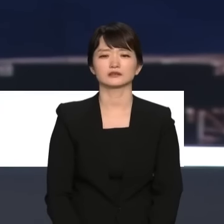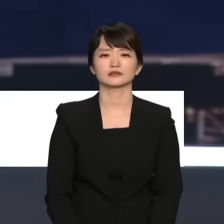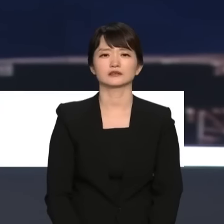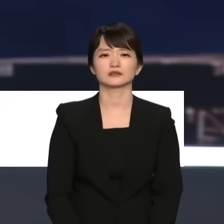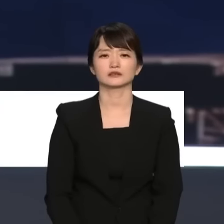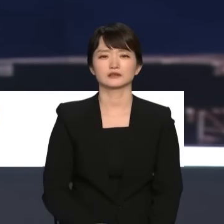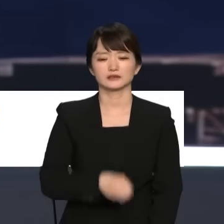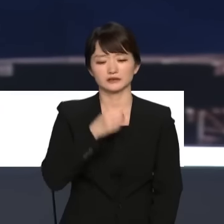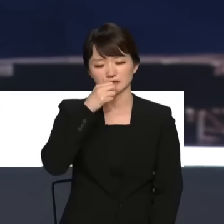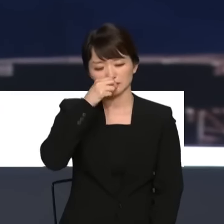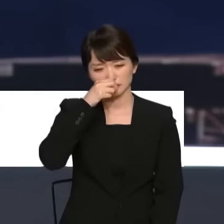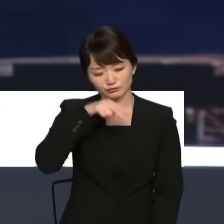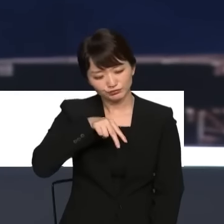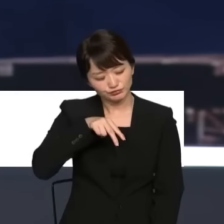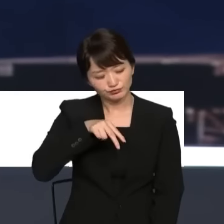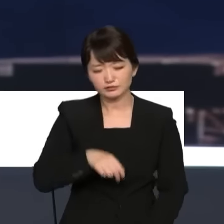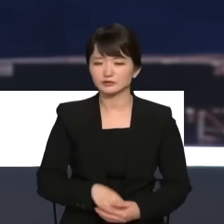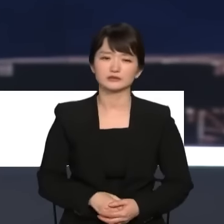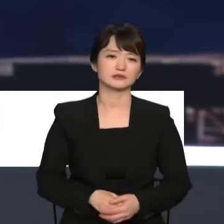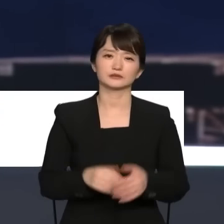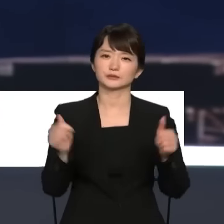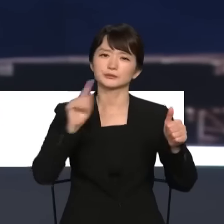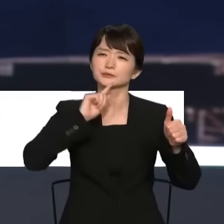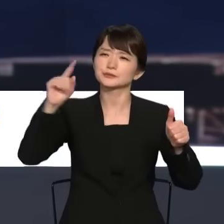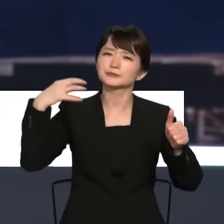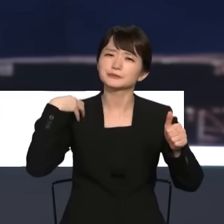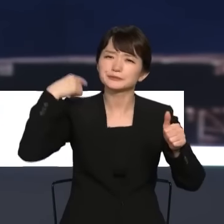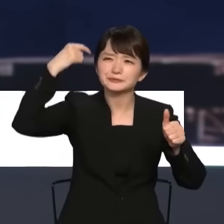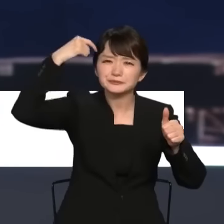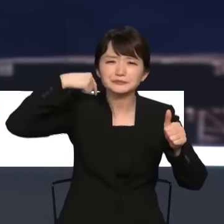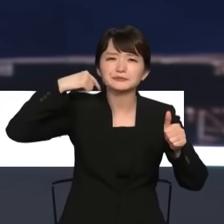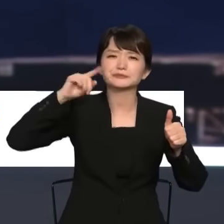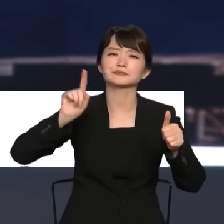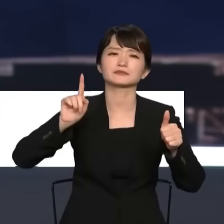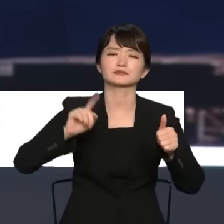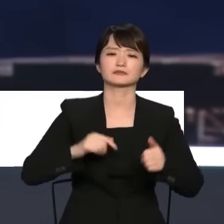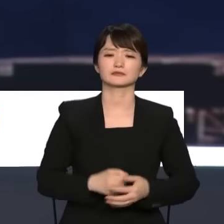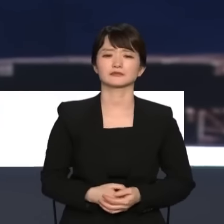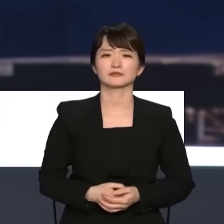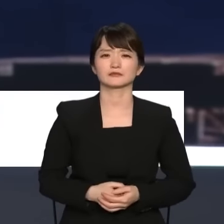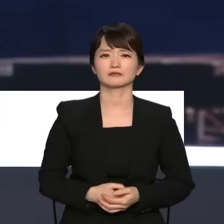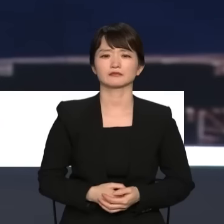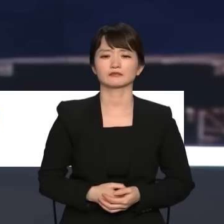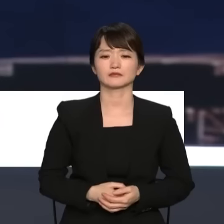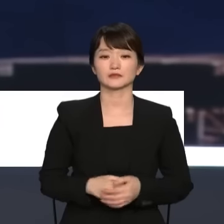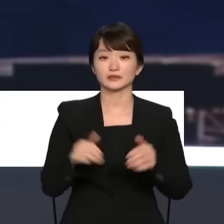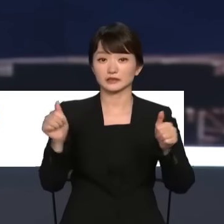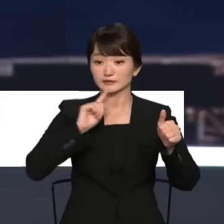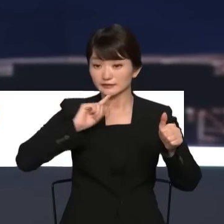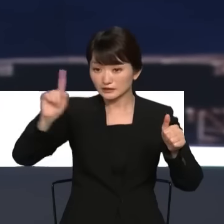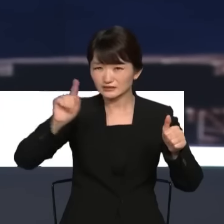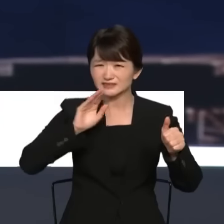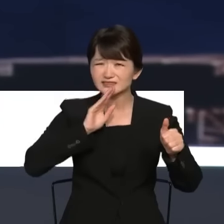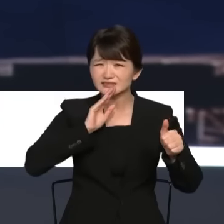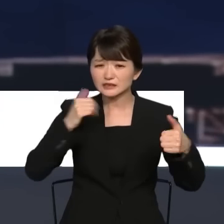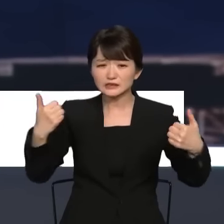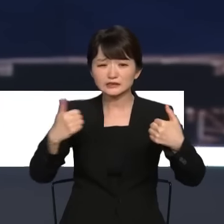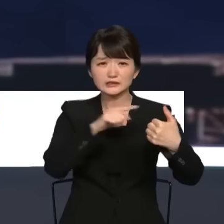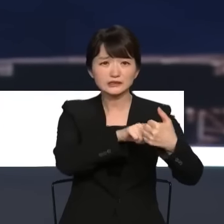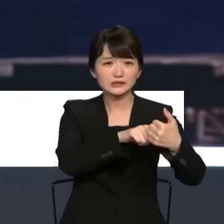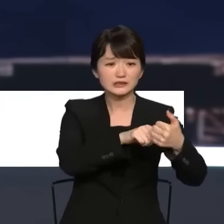힘들었을까요 사실 소송을 진행하면서 느낀 점은 어 소송의 실질적인 상대가